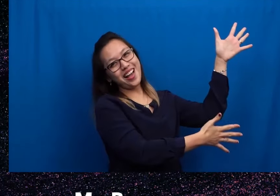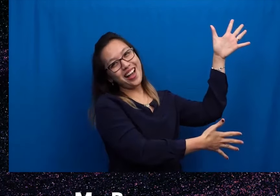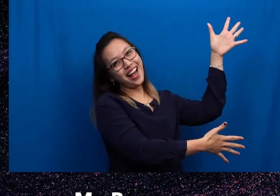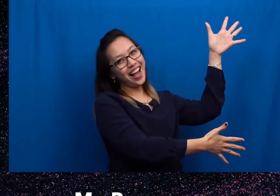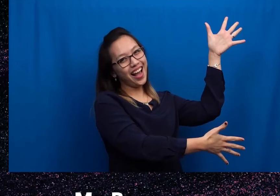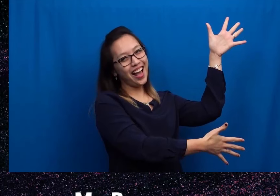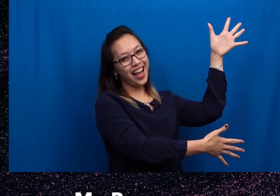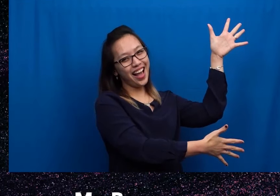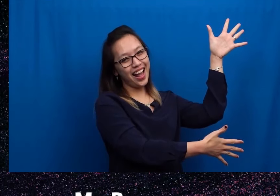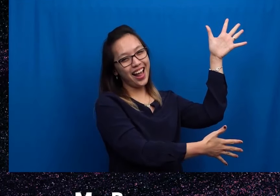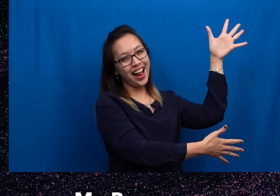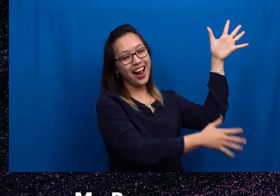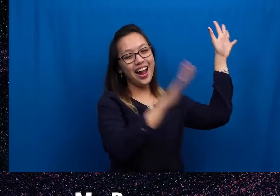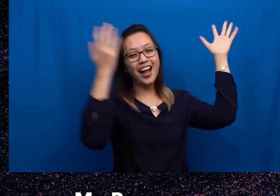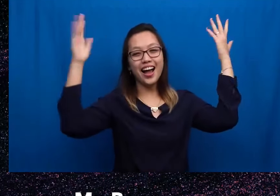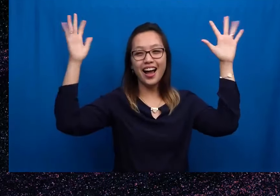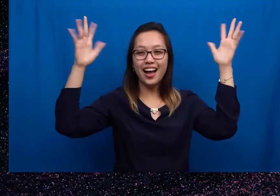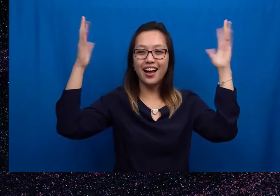Bapa.